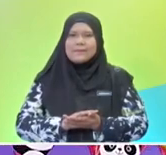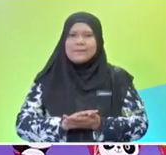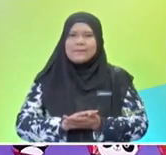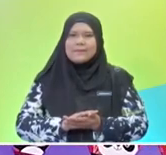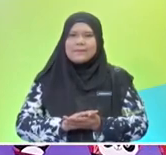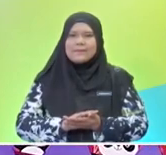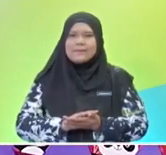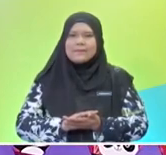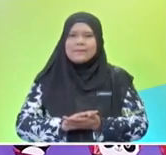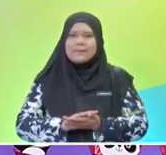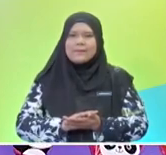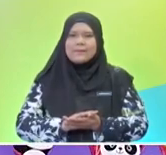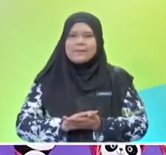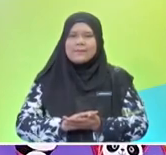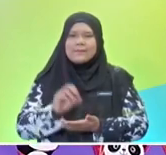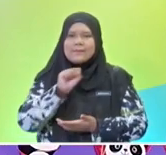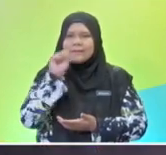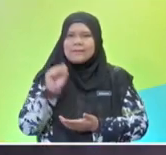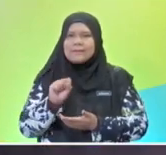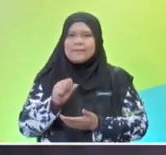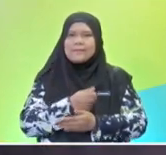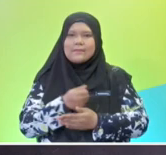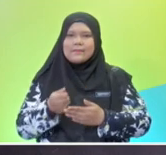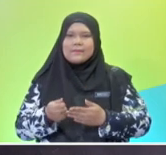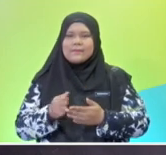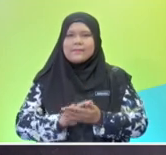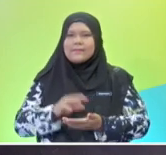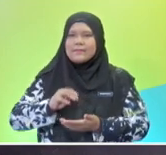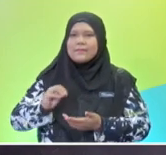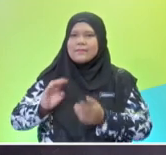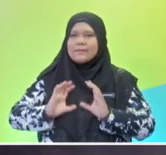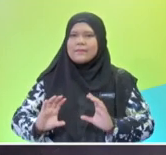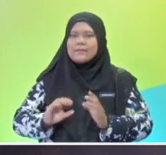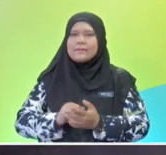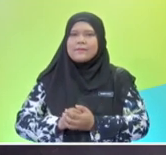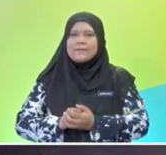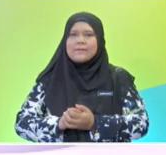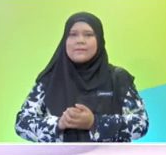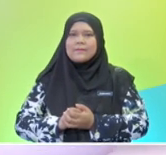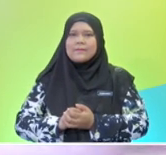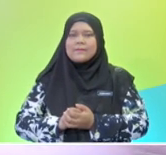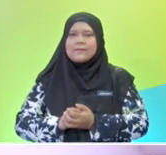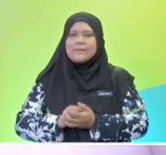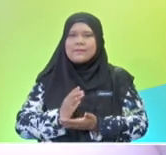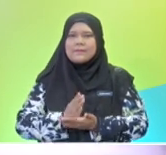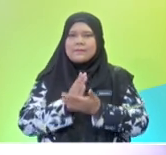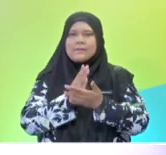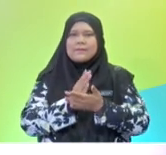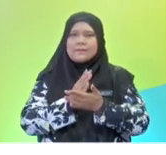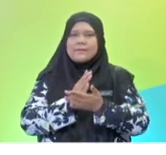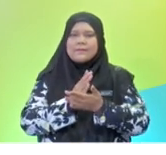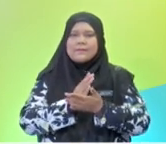Yeah. Soalan terakhir cikgu. Soalan terakhir. Baik, okey. Murid-murid, cuba lagi ni. Membantu adik yang jatuh dengan menyapu